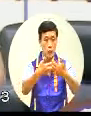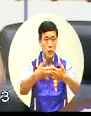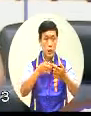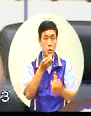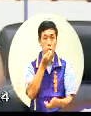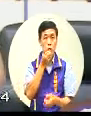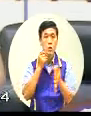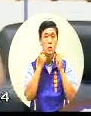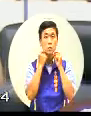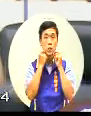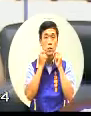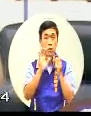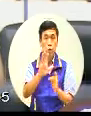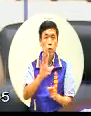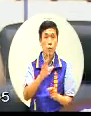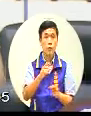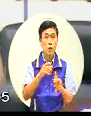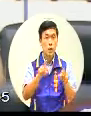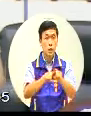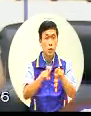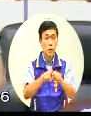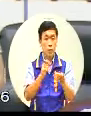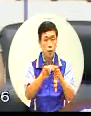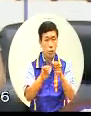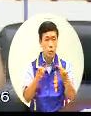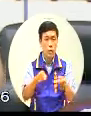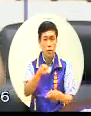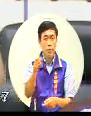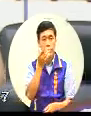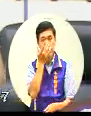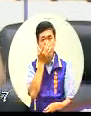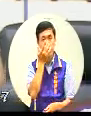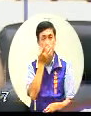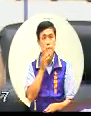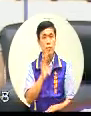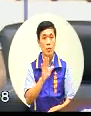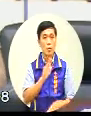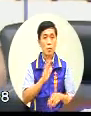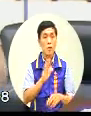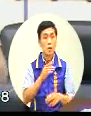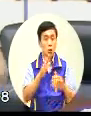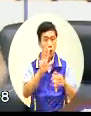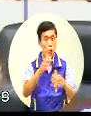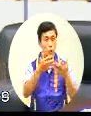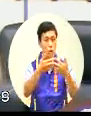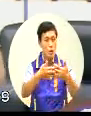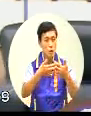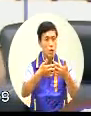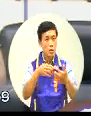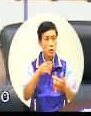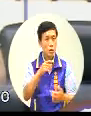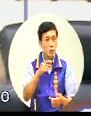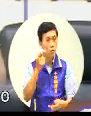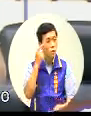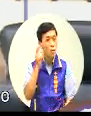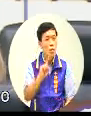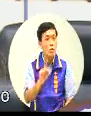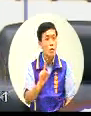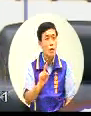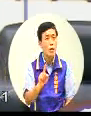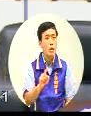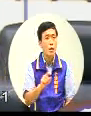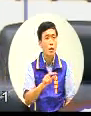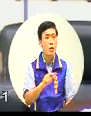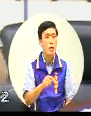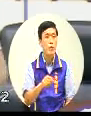那其实一般的消费者已经蛮有傻傻哦，他觉得有机到底有机是什么东西哈？我想这个